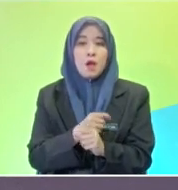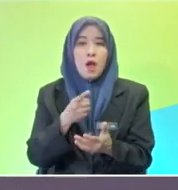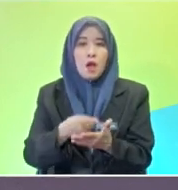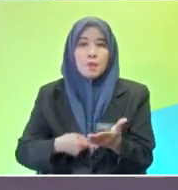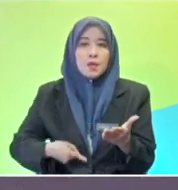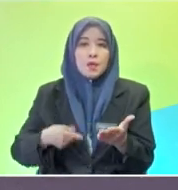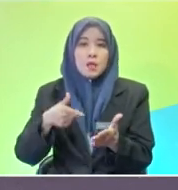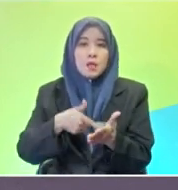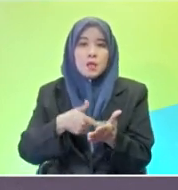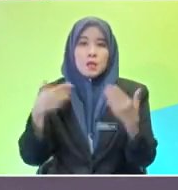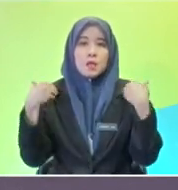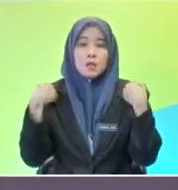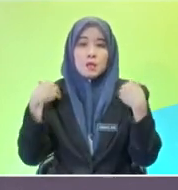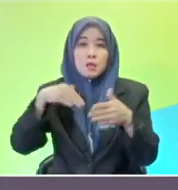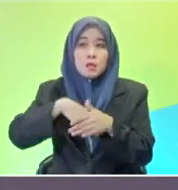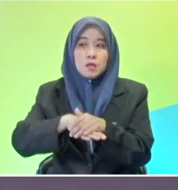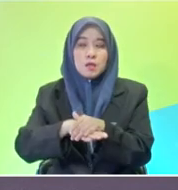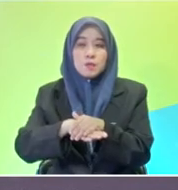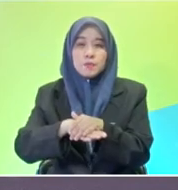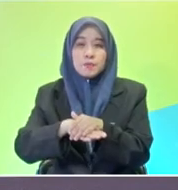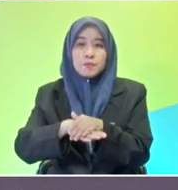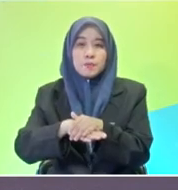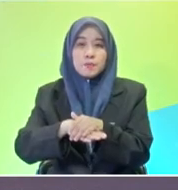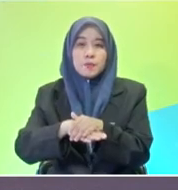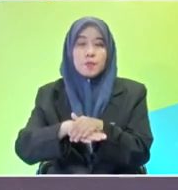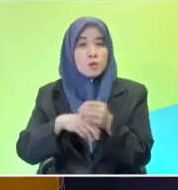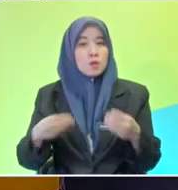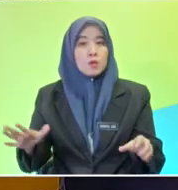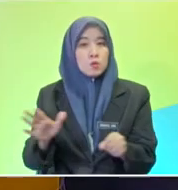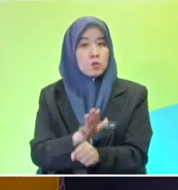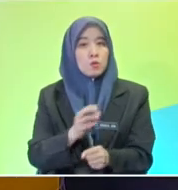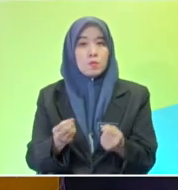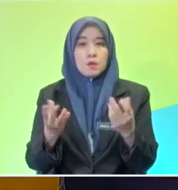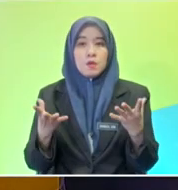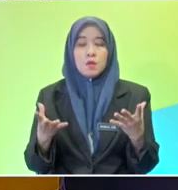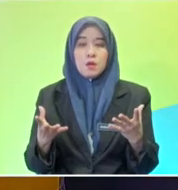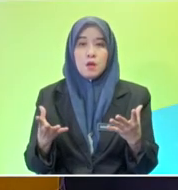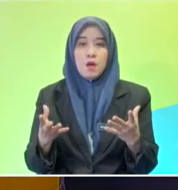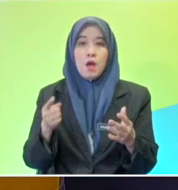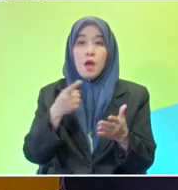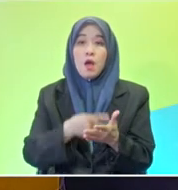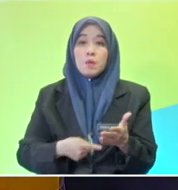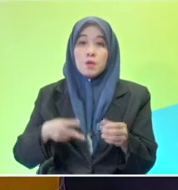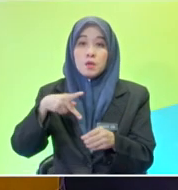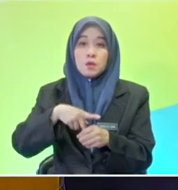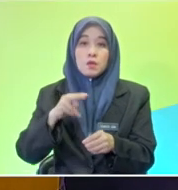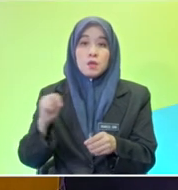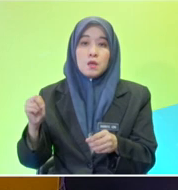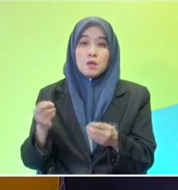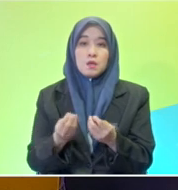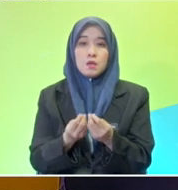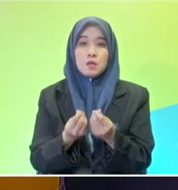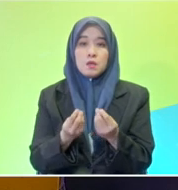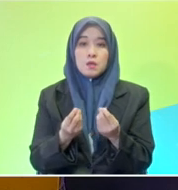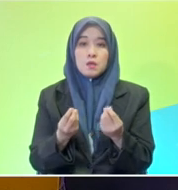eh? Tak ada lagi lah cikgu rasa ni dah cukup banyak dah ni. Baik. Jadi apa kandungan tanah kebun? Okey,